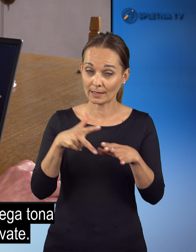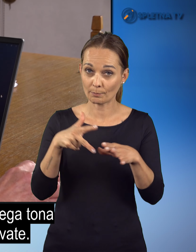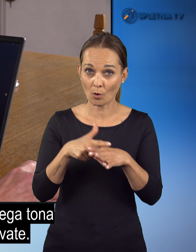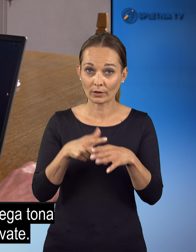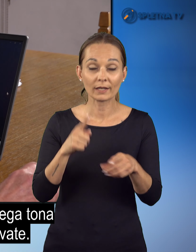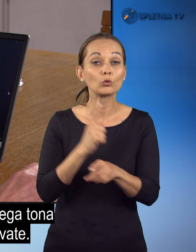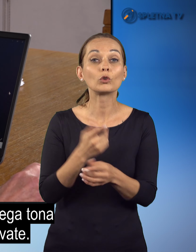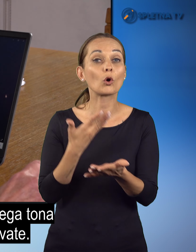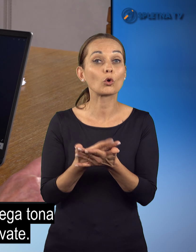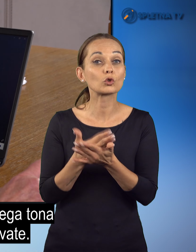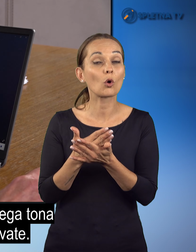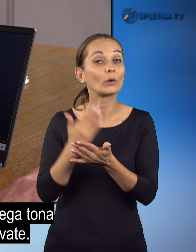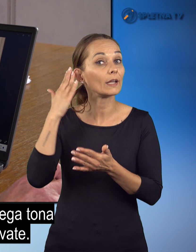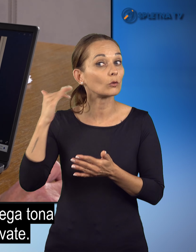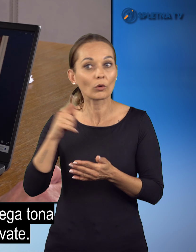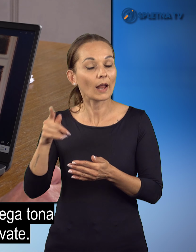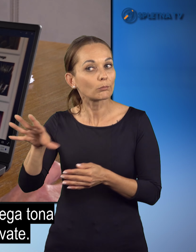osnovnega tona več ne zaznavate.